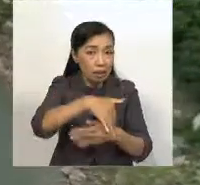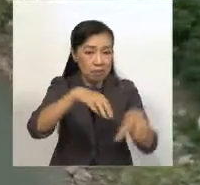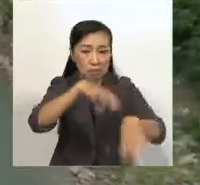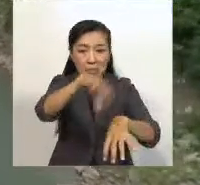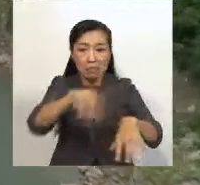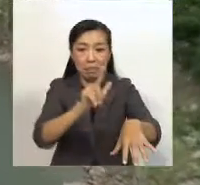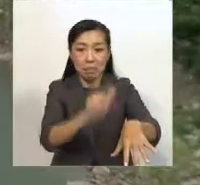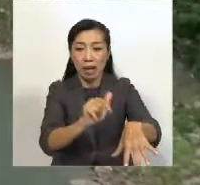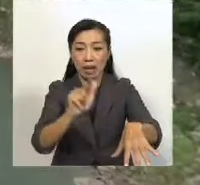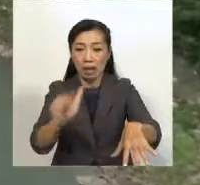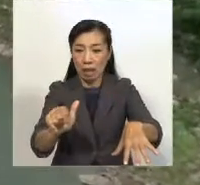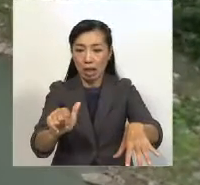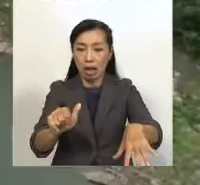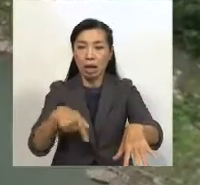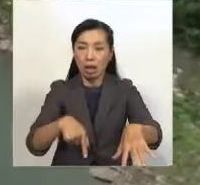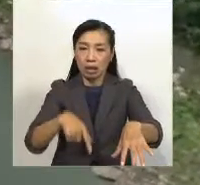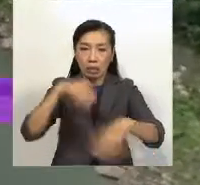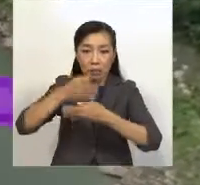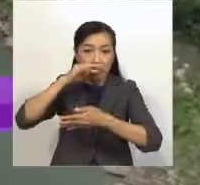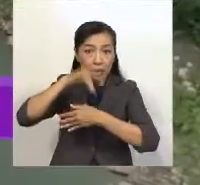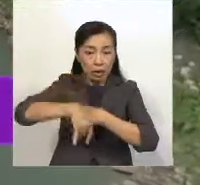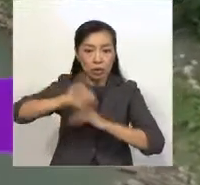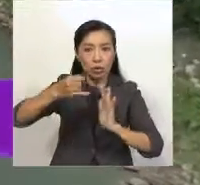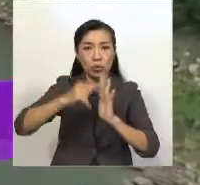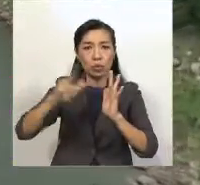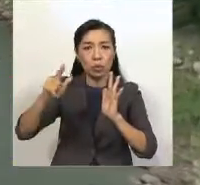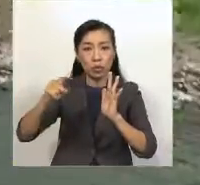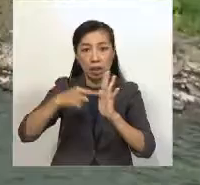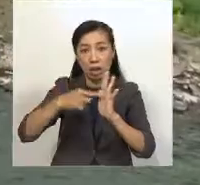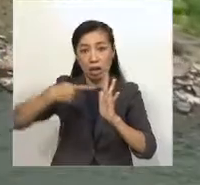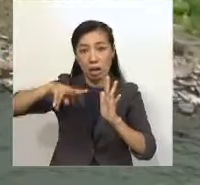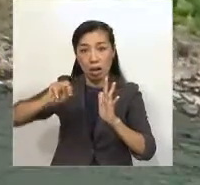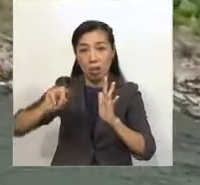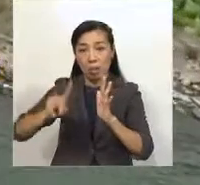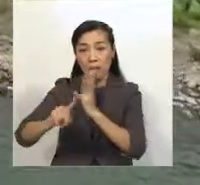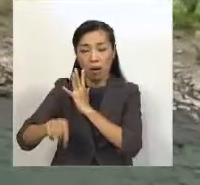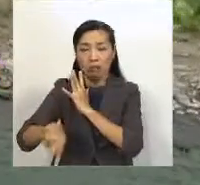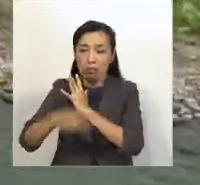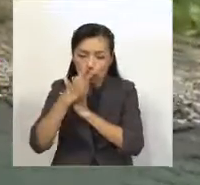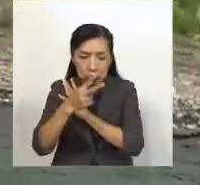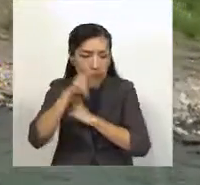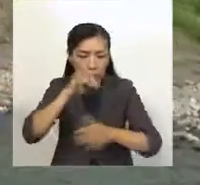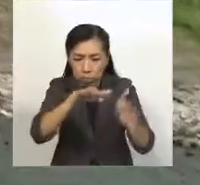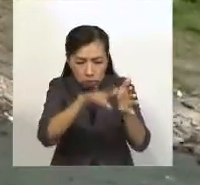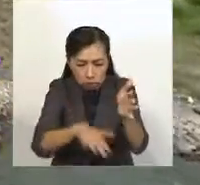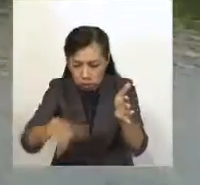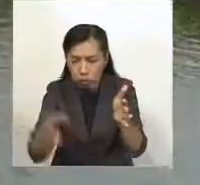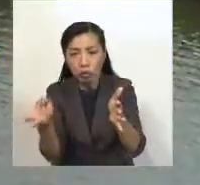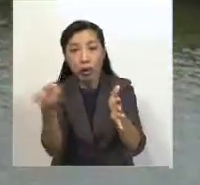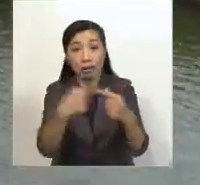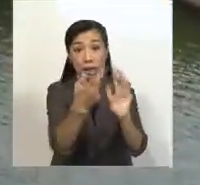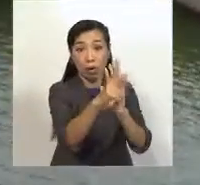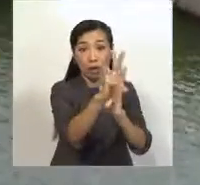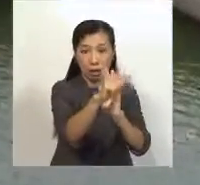ทั้งเขื่อนอุบลรัตน์เขื่อนลำปาวและเขื่อนจุฬาภรณ์ปริมาณน้ำยังอยู่ในเกณฑ์น้อยอย่างที่เขื่อนอุบลรัตน์จังหวัดขอน